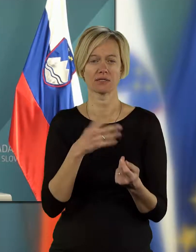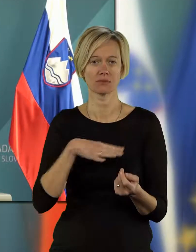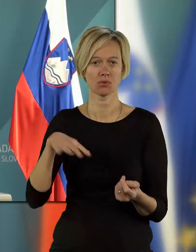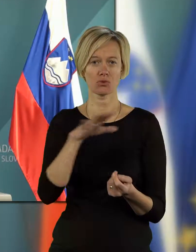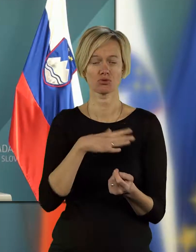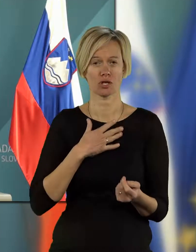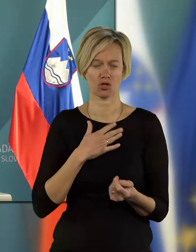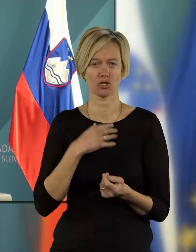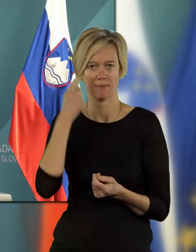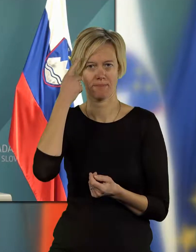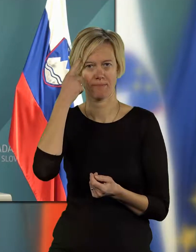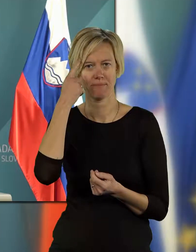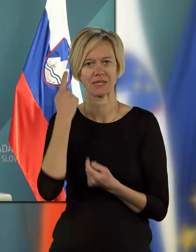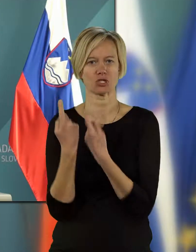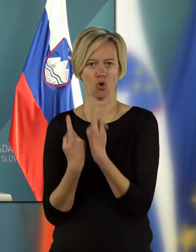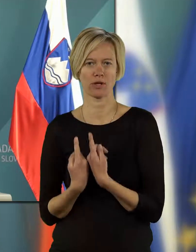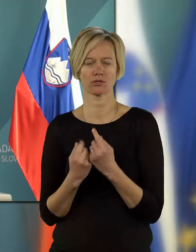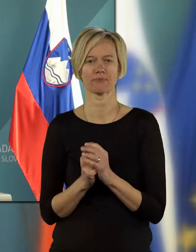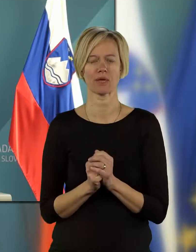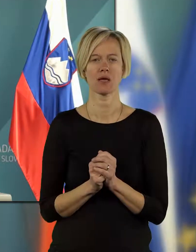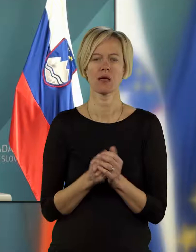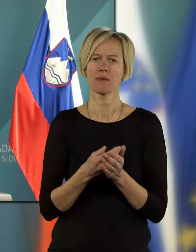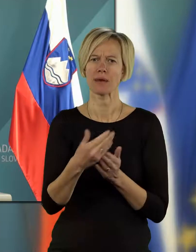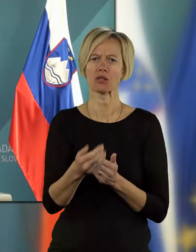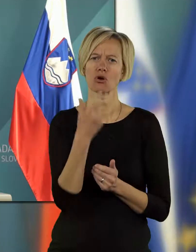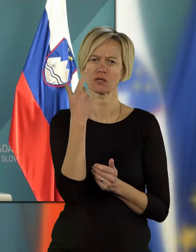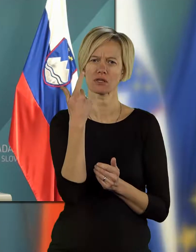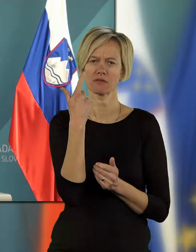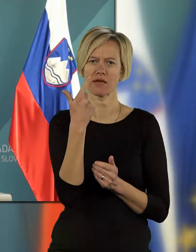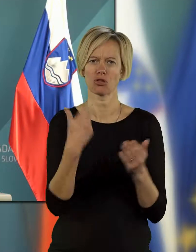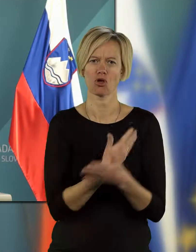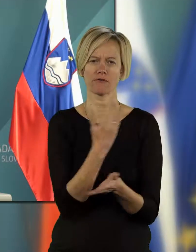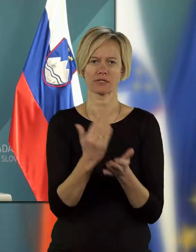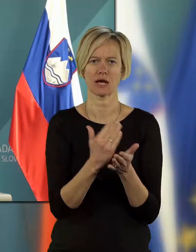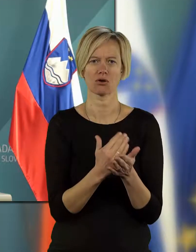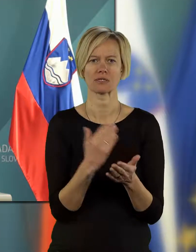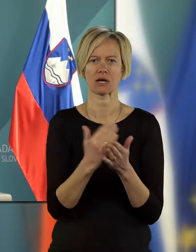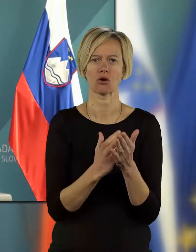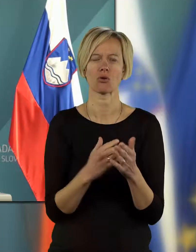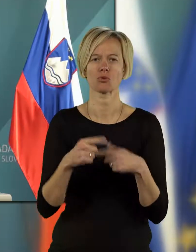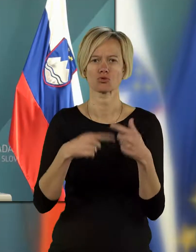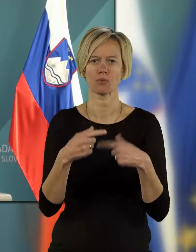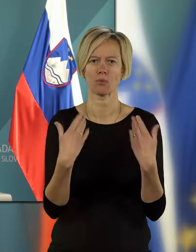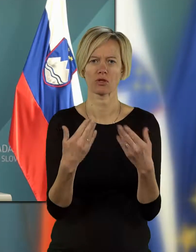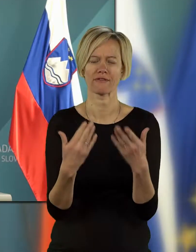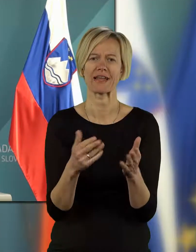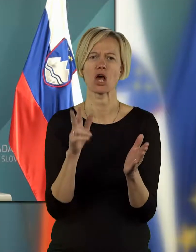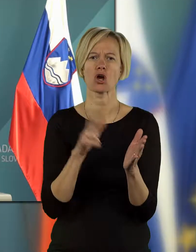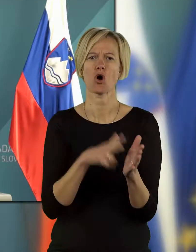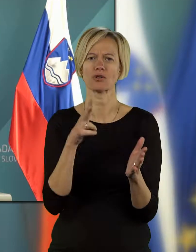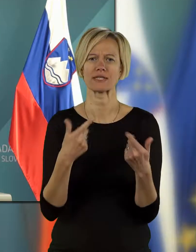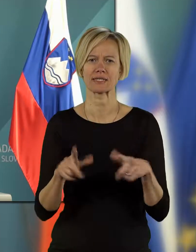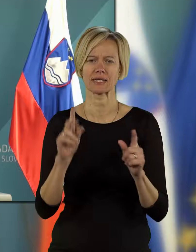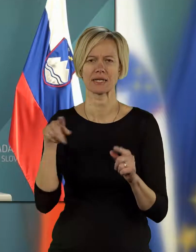z področja naše pristojnosti, je predlog dveh novih zakonov, zakona o postopkih za podeljevanje